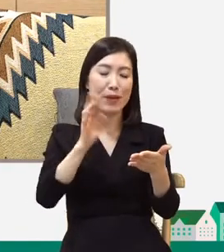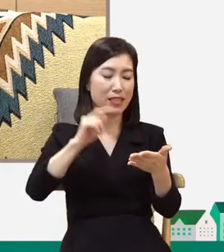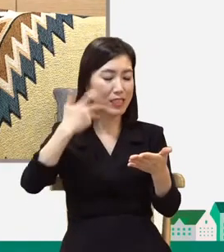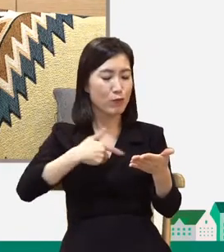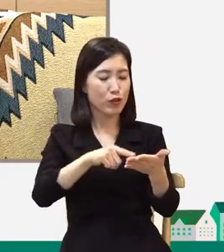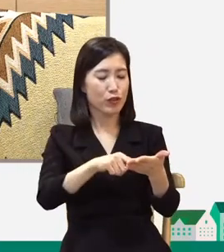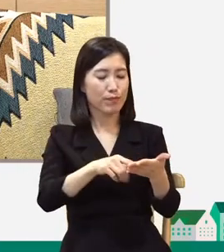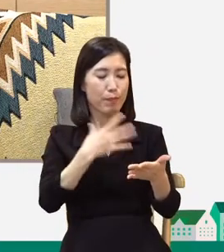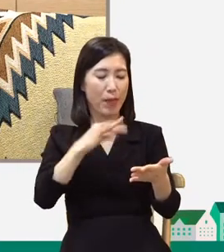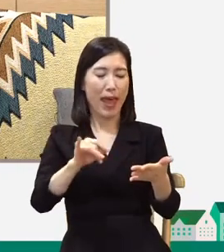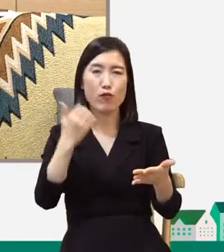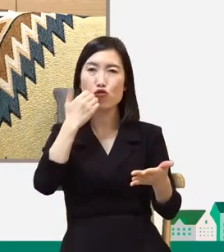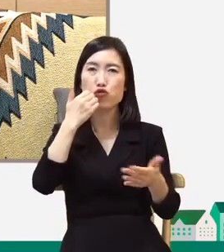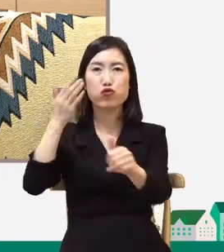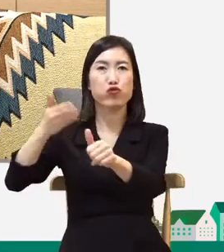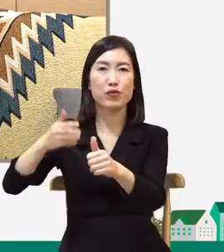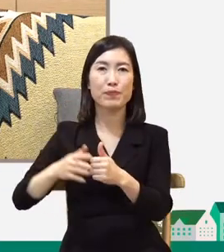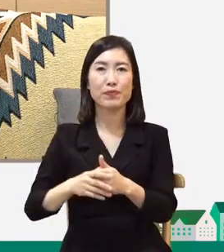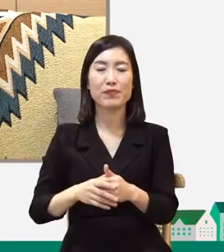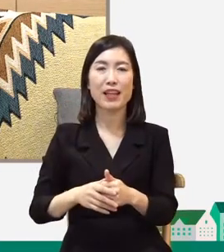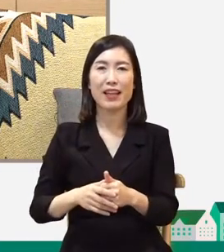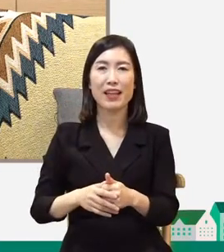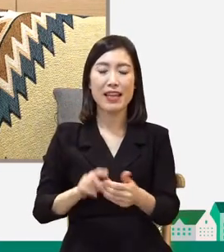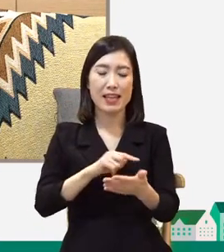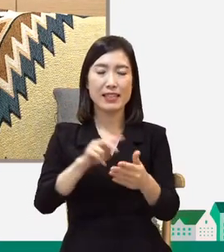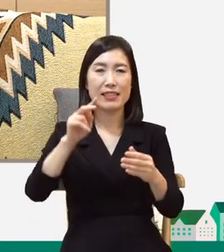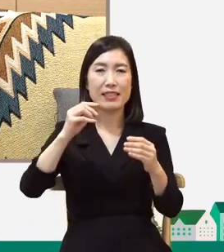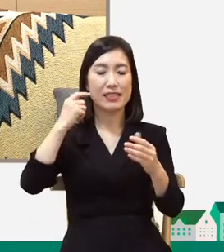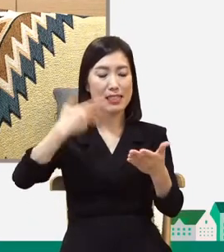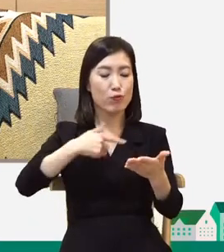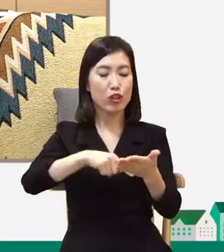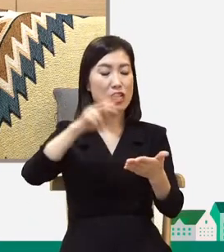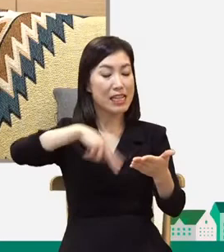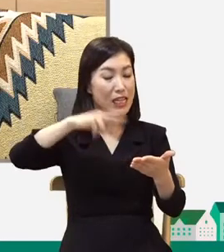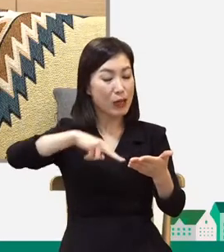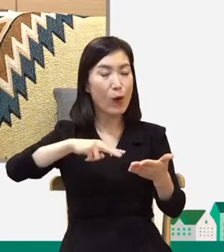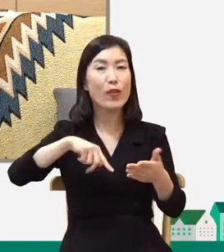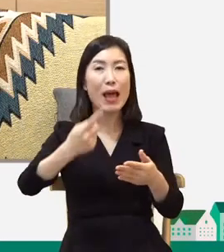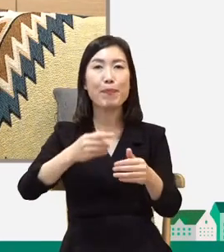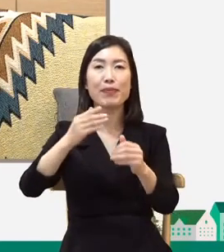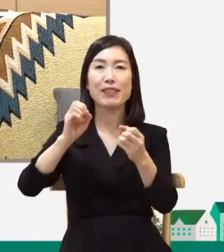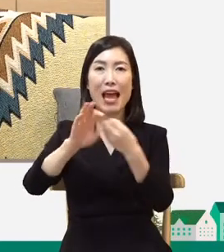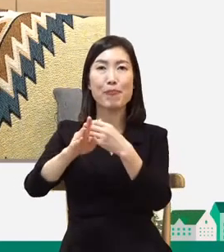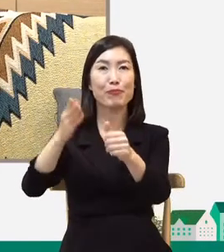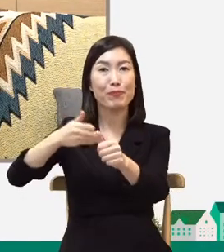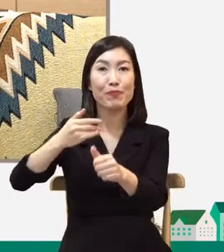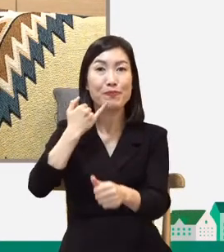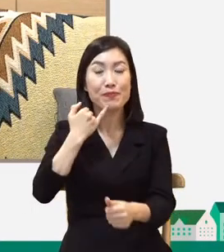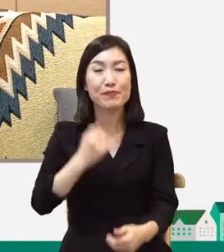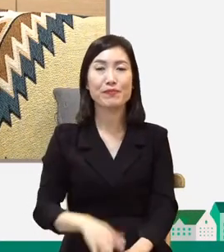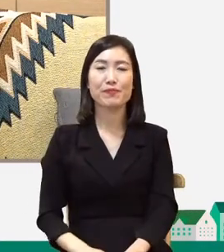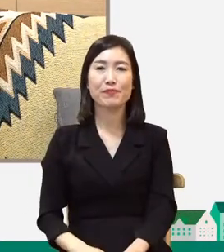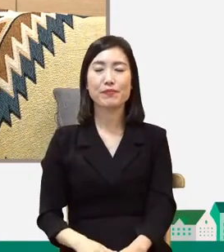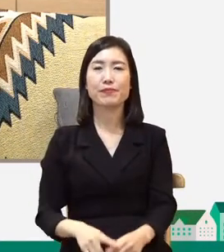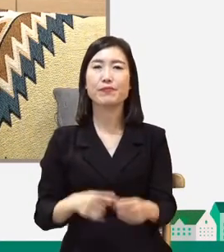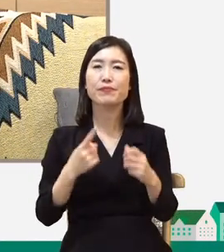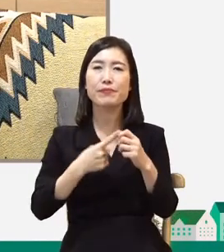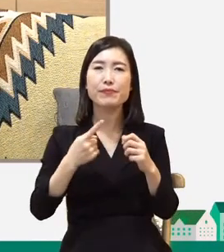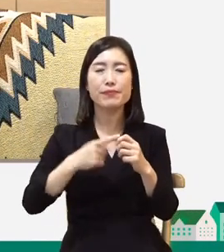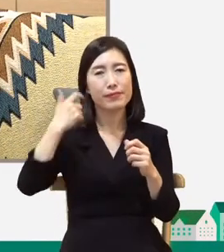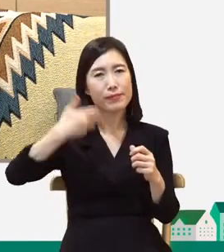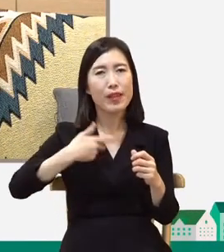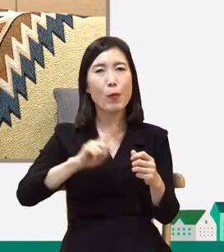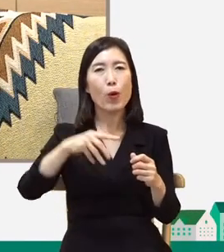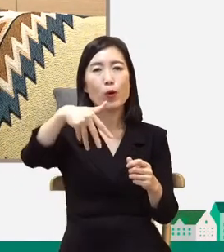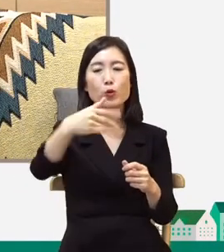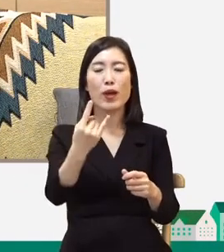이 질문을 드리고 그분의 답변을 듣는 방식으로 이렇게 하겠습니다. 먼저 첫 번째 질문은